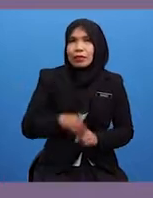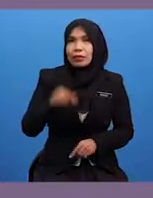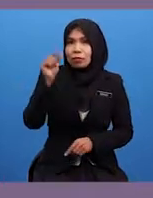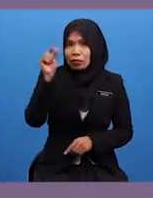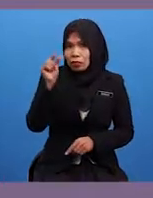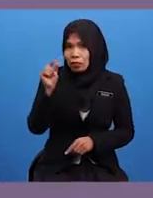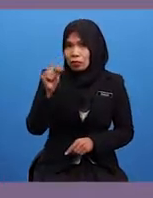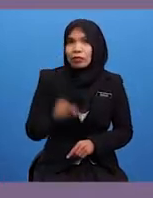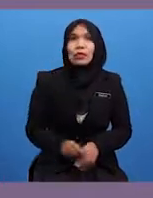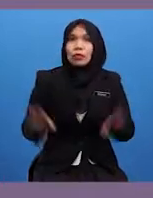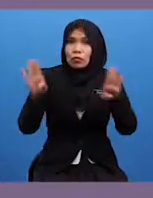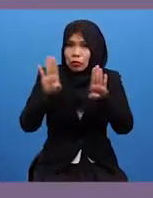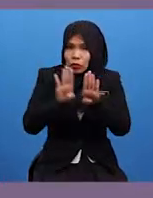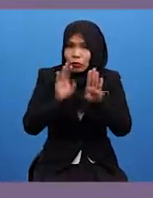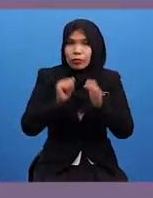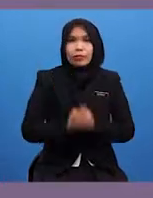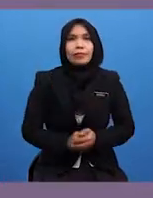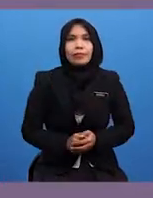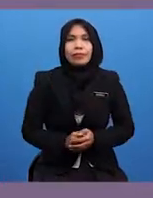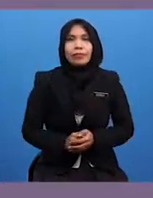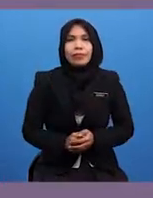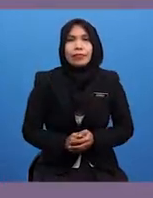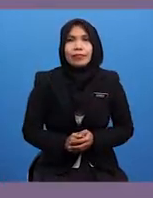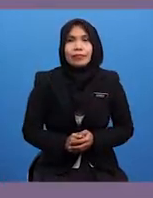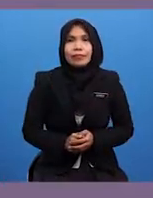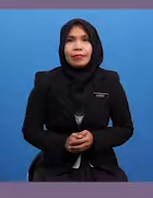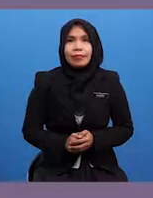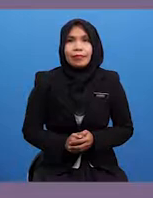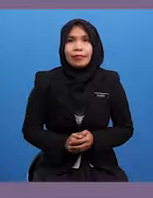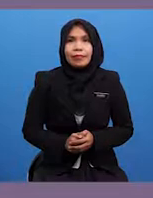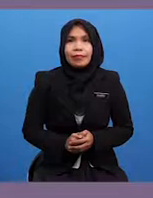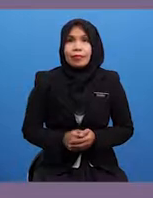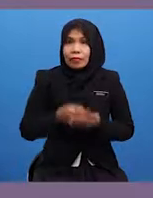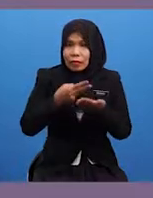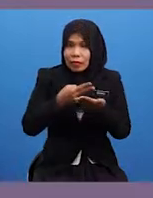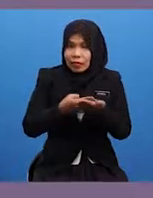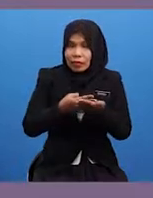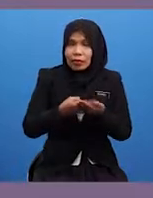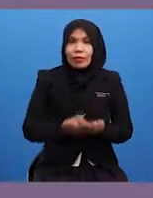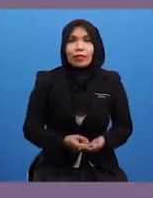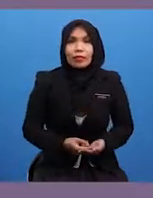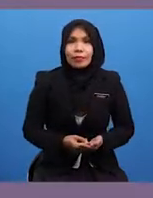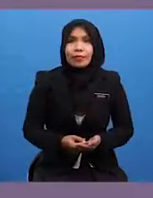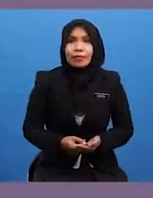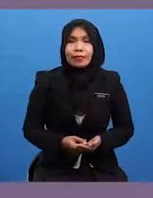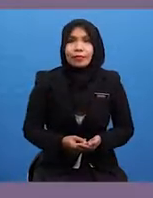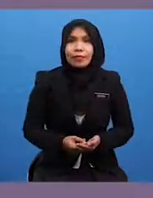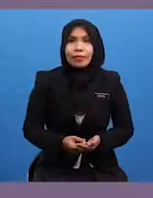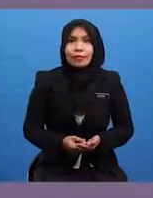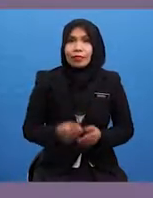dari terminal positif sel kering mengalir ke dalam lita sehingga ke terminal negatif sel